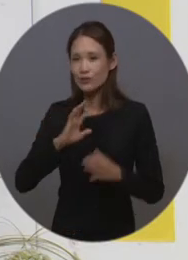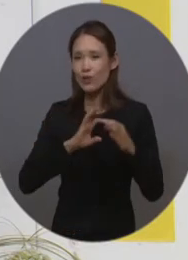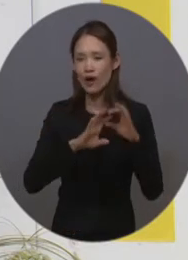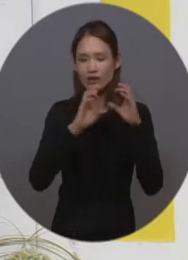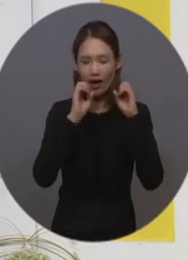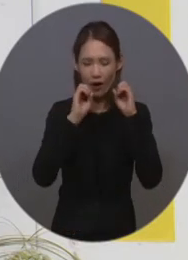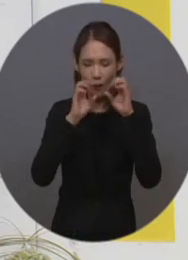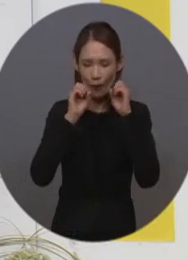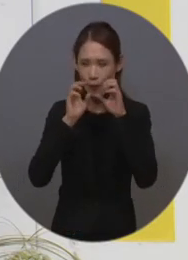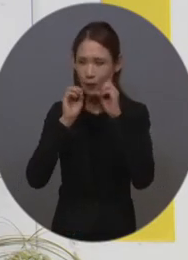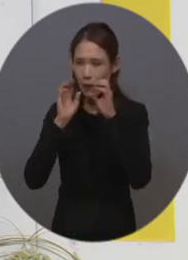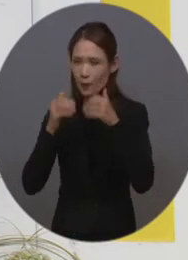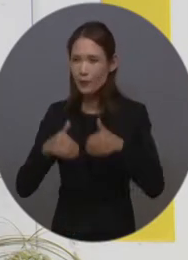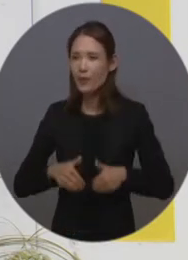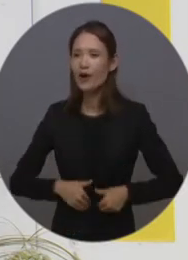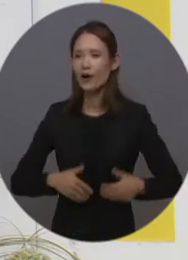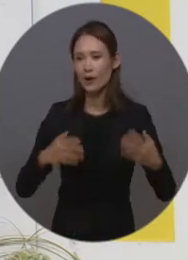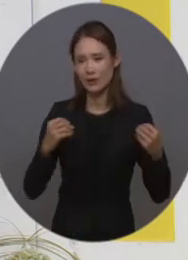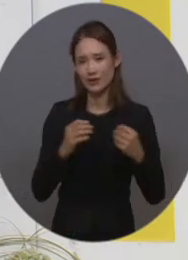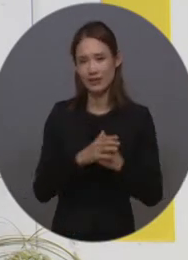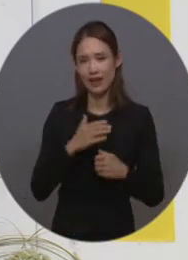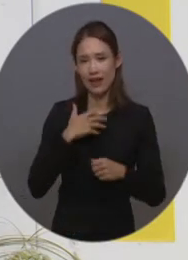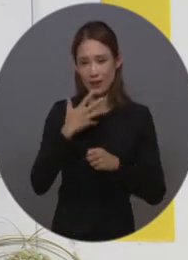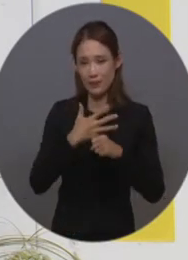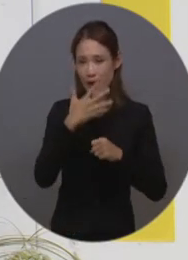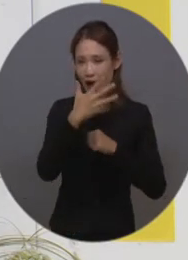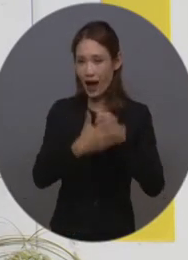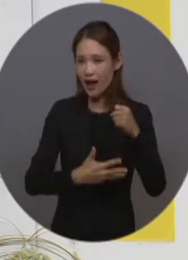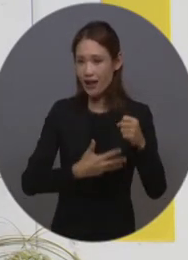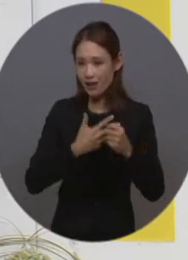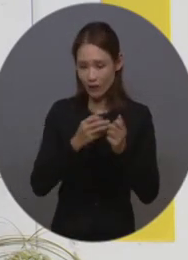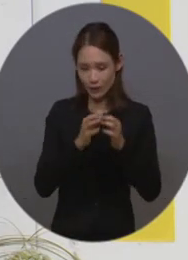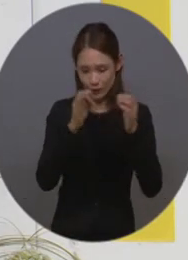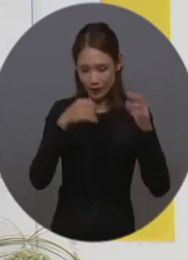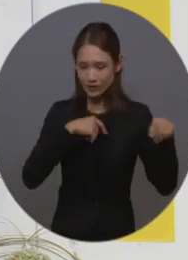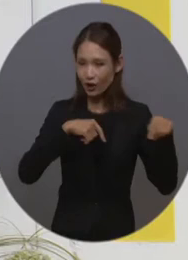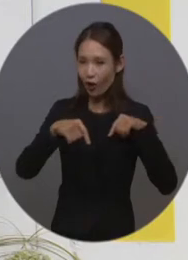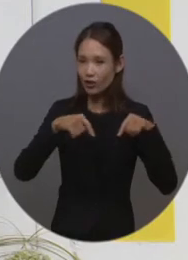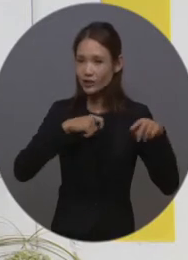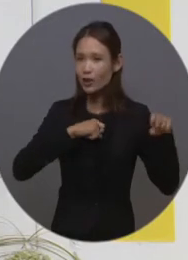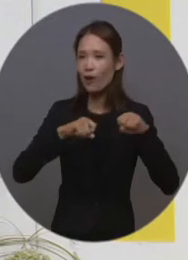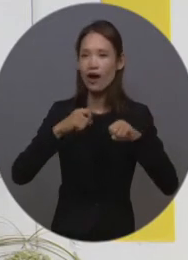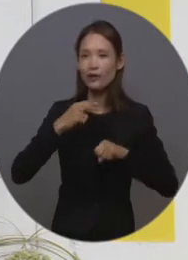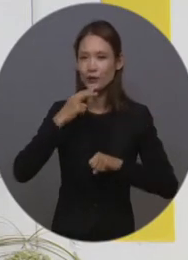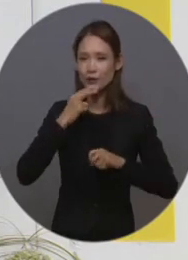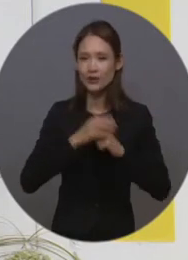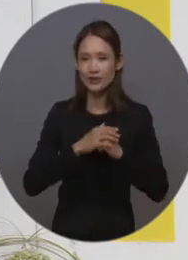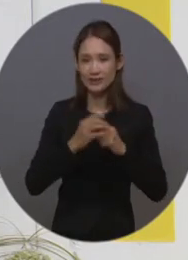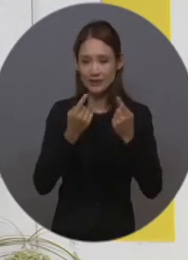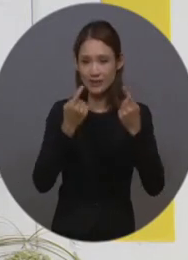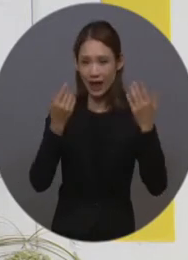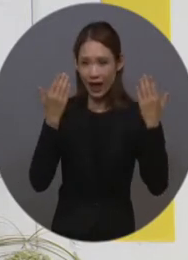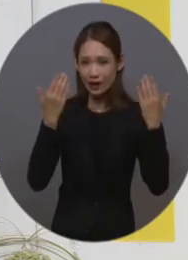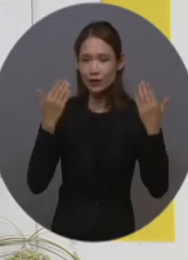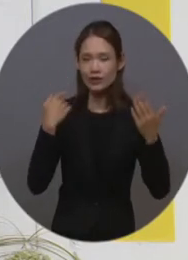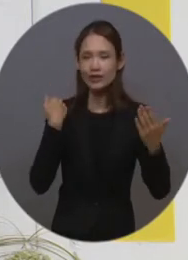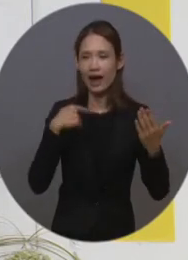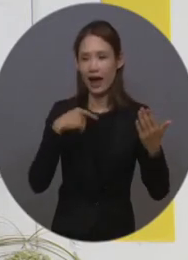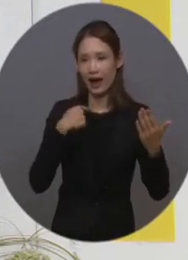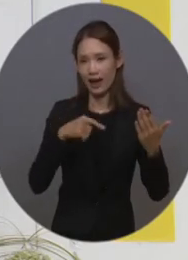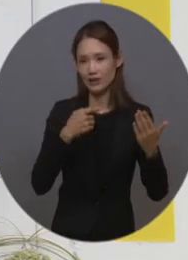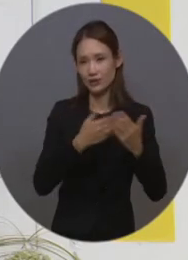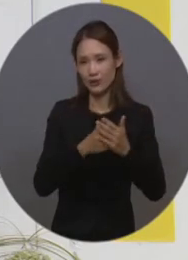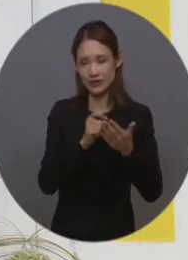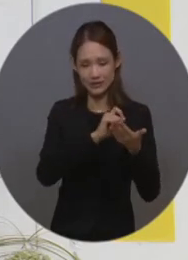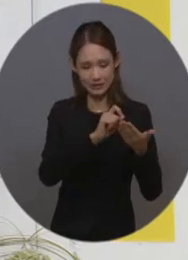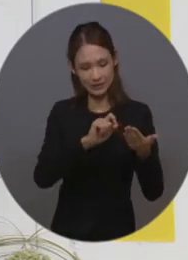네. 제가 그동안에 사실 한 8년 동안 정치를 안 했었거든요. 네. 대학에서 이제 학생들을 가르치고 네. 글을 쓰고 또